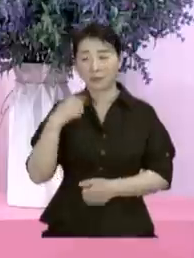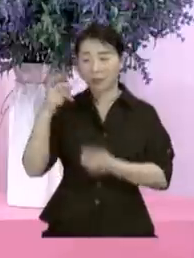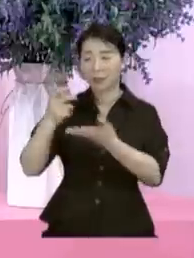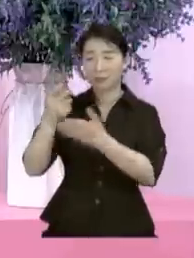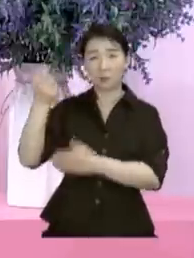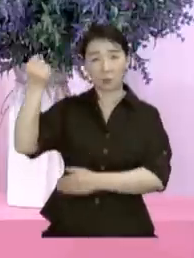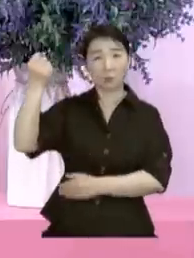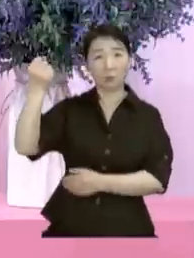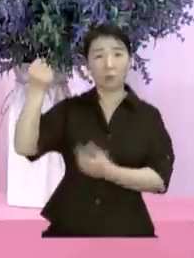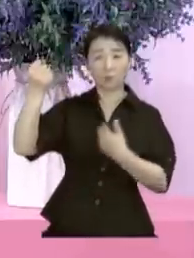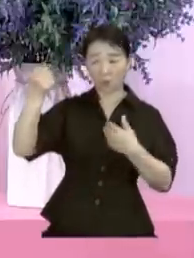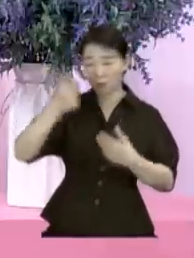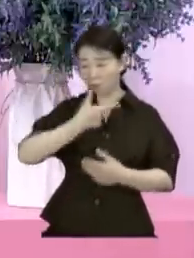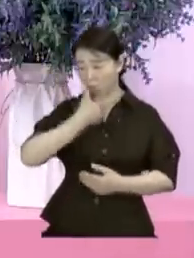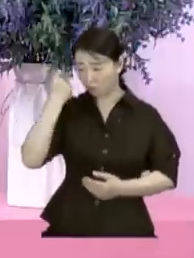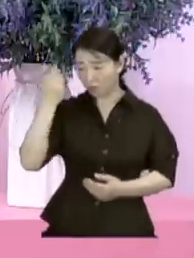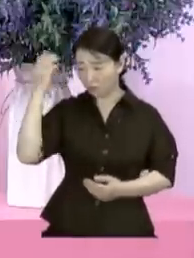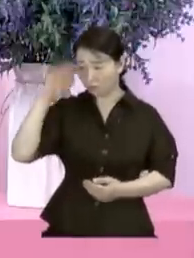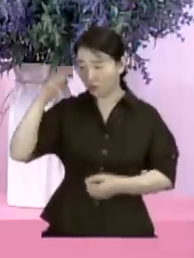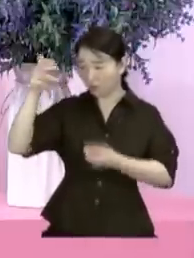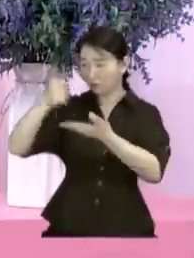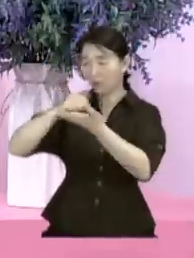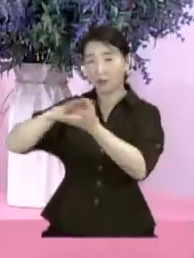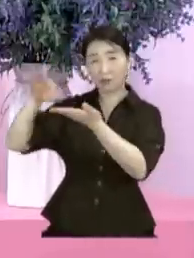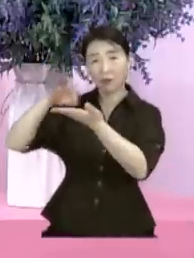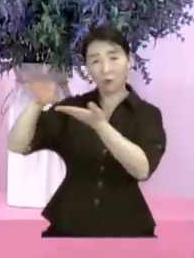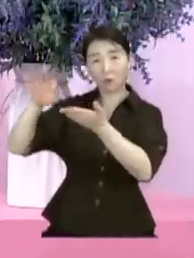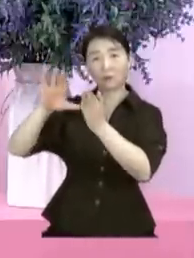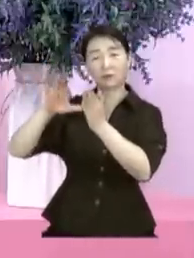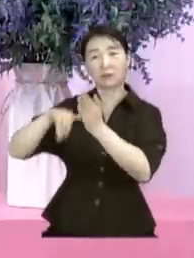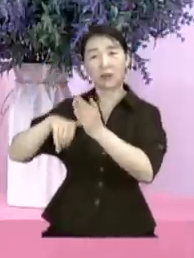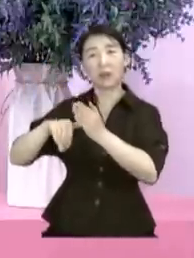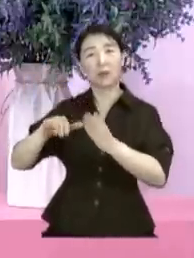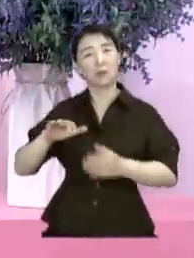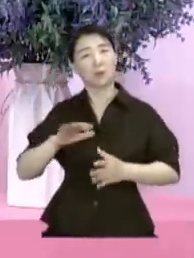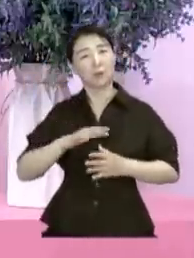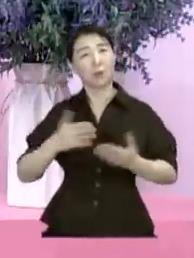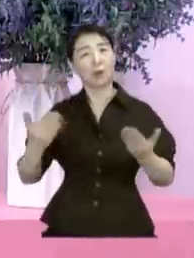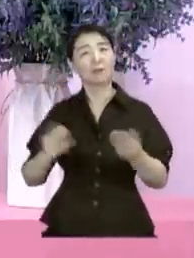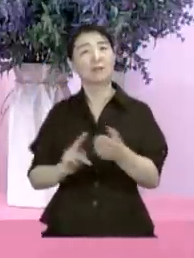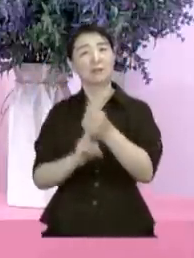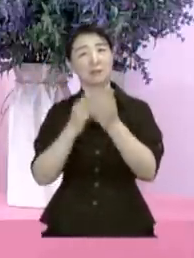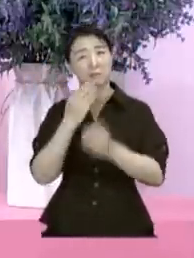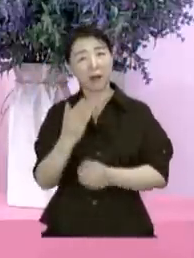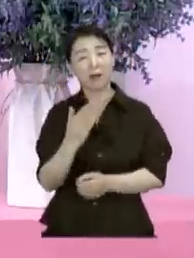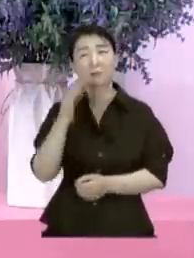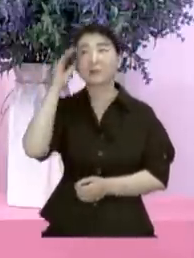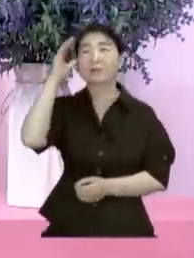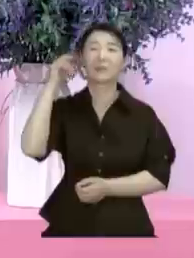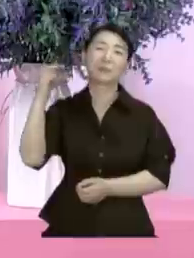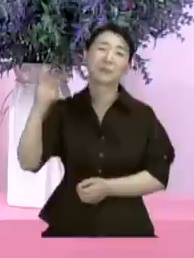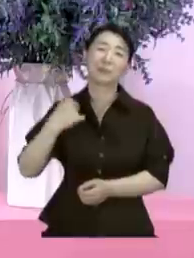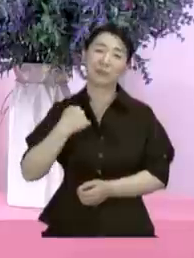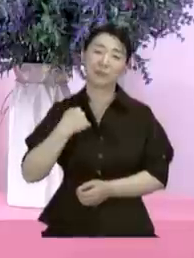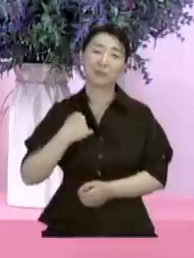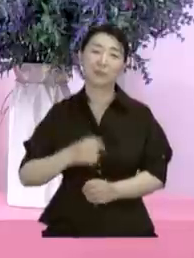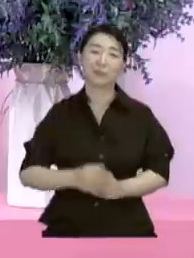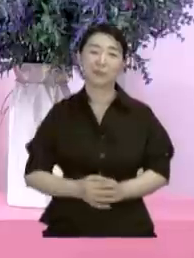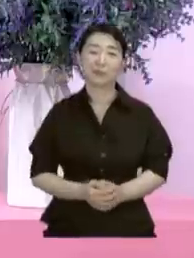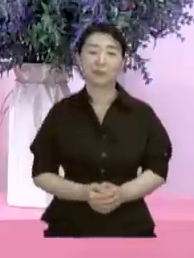내가 하나님의 것인데 나는 부족하지만 하나님이 나를 쓰시면 놀라운 일이 일어나지 않을까 하는 기대감이 생기게